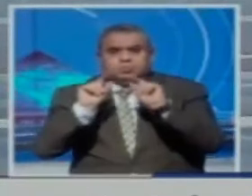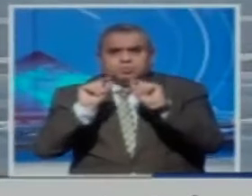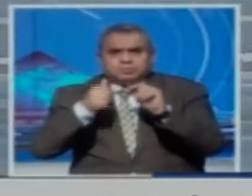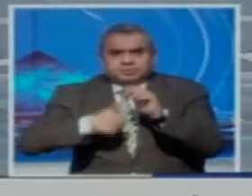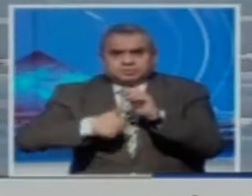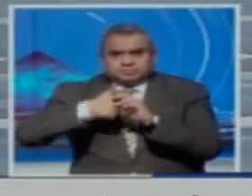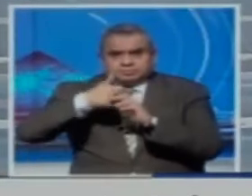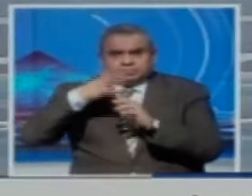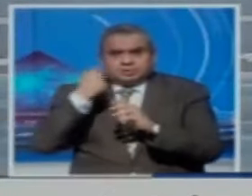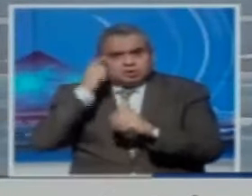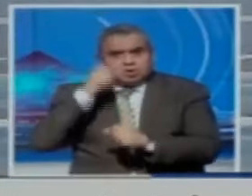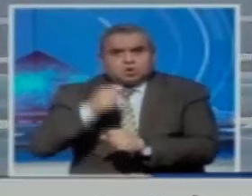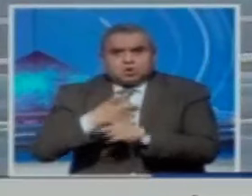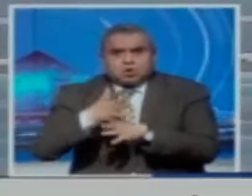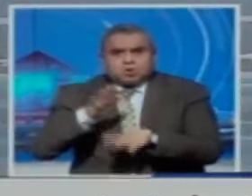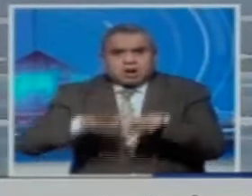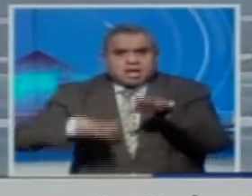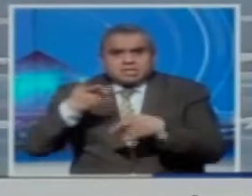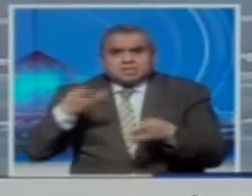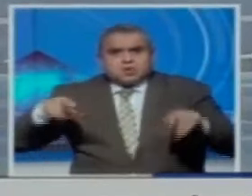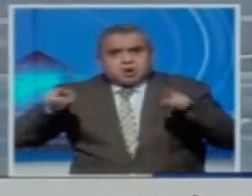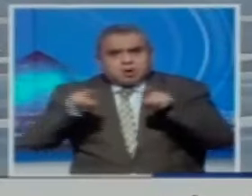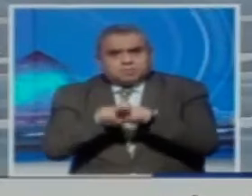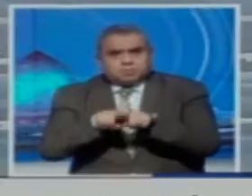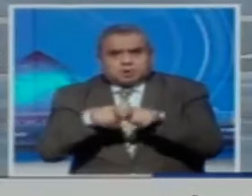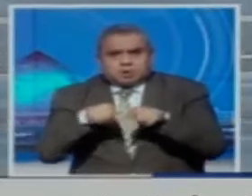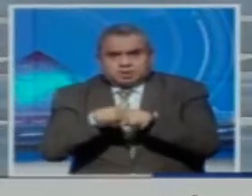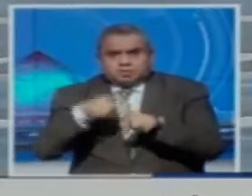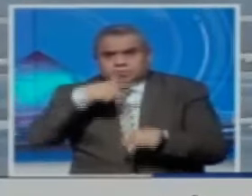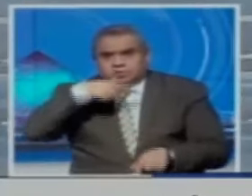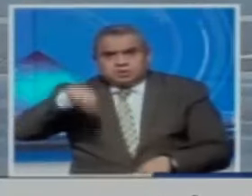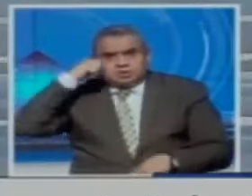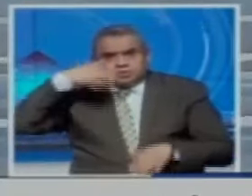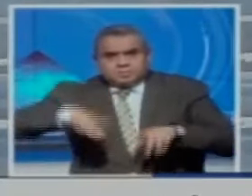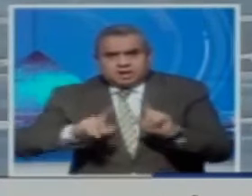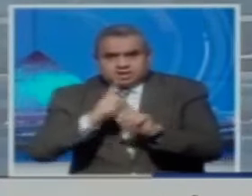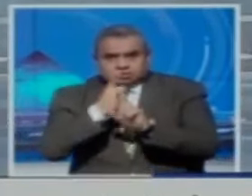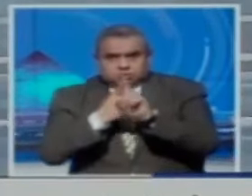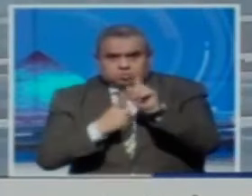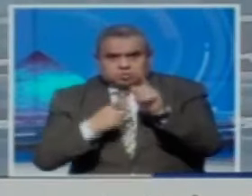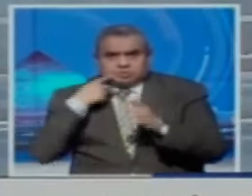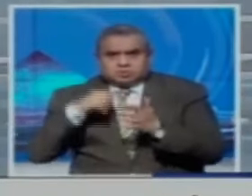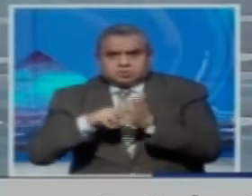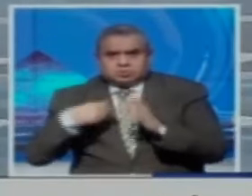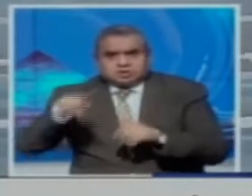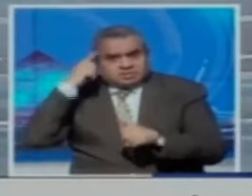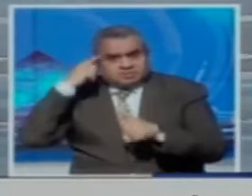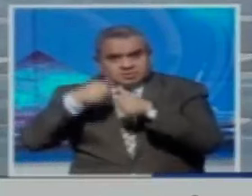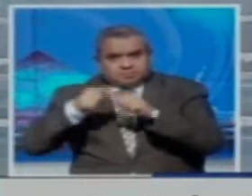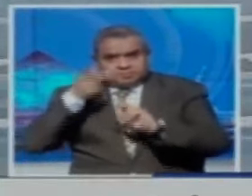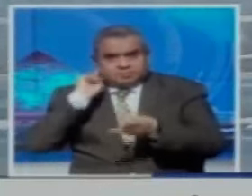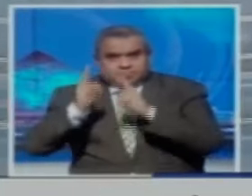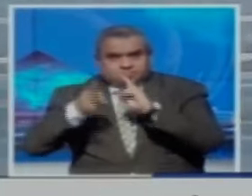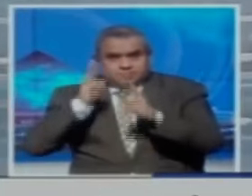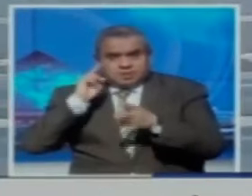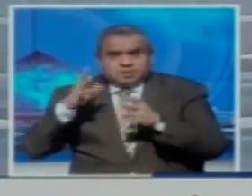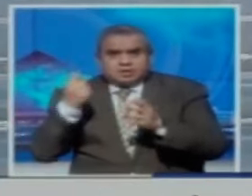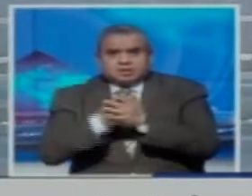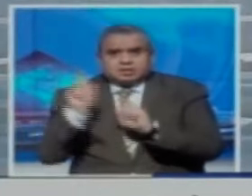عظيمة لإرساء مبادئ الحرية والعدالة والمساواة. أضاف رئيس الوزراء أننا ونحن نحتفل بهذه